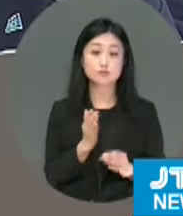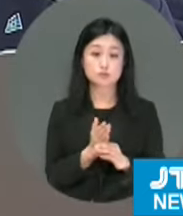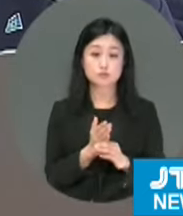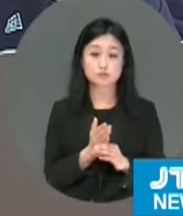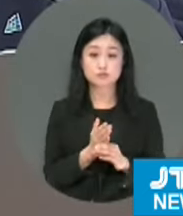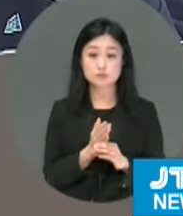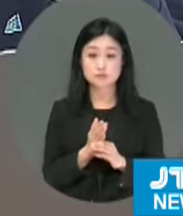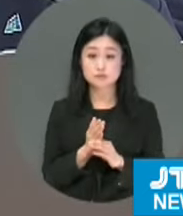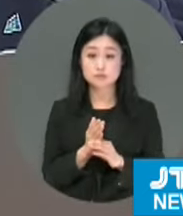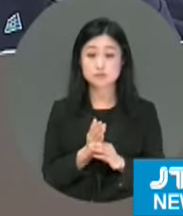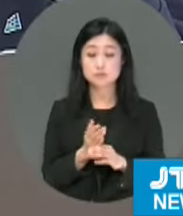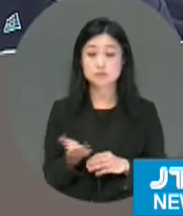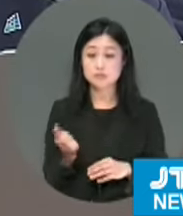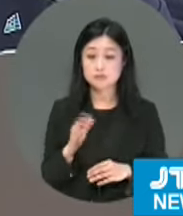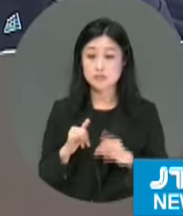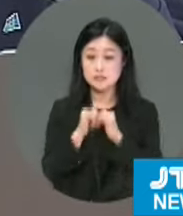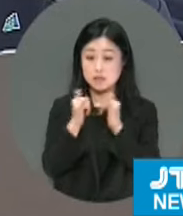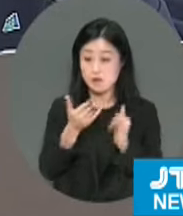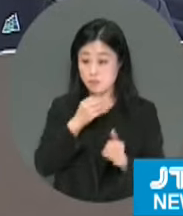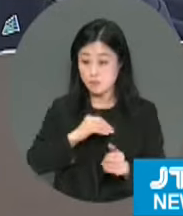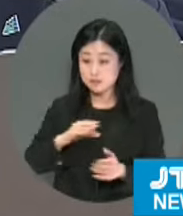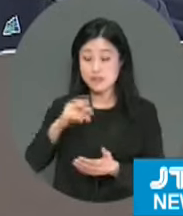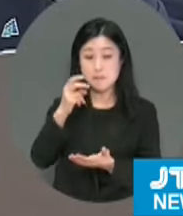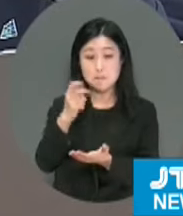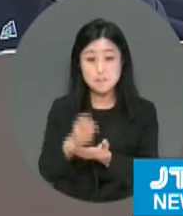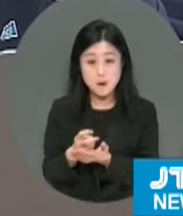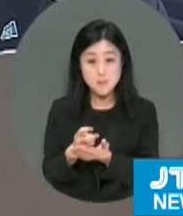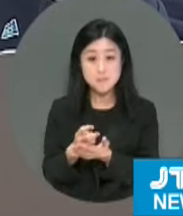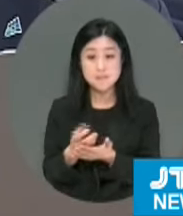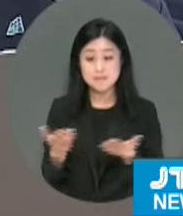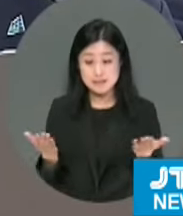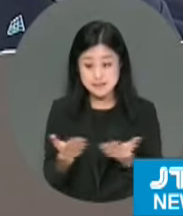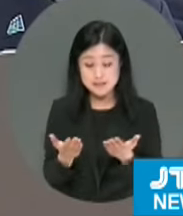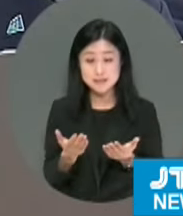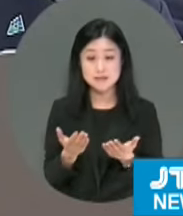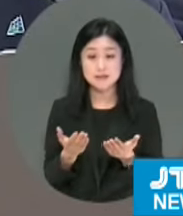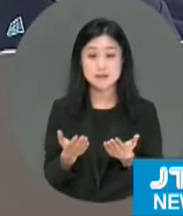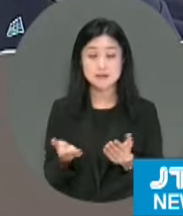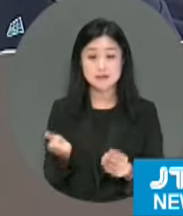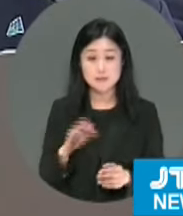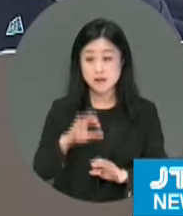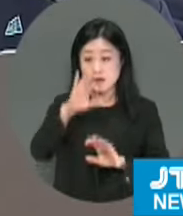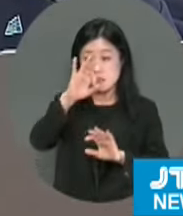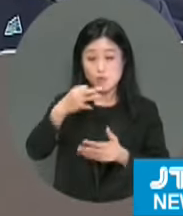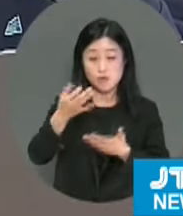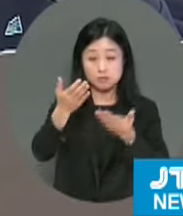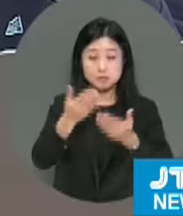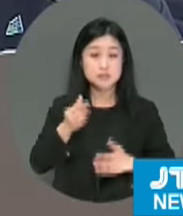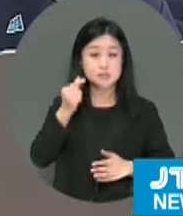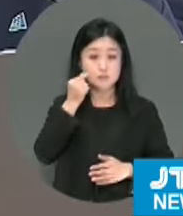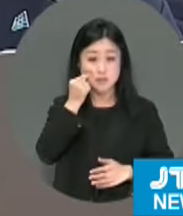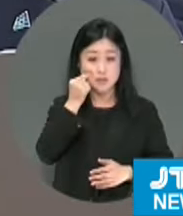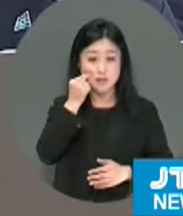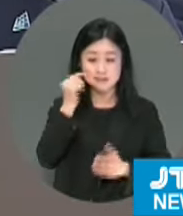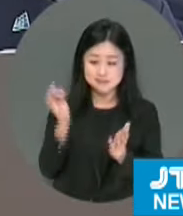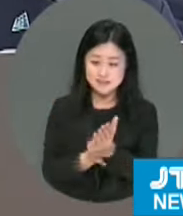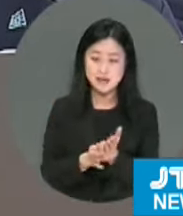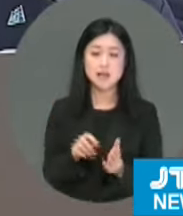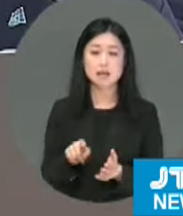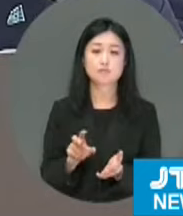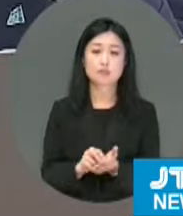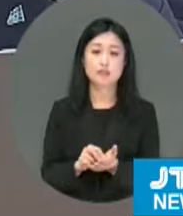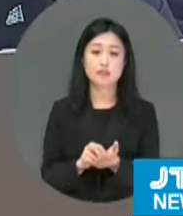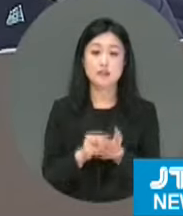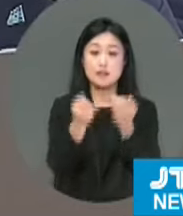실제로 사회복지사업법에 근거해서 일을 하고 있는 사람들이 정당한 대우를 받고 있지 못합니다.